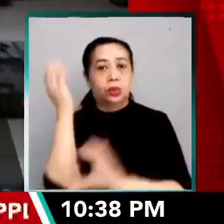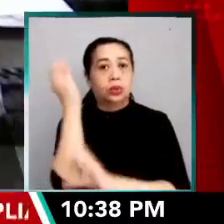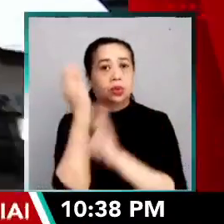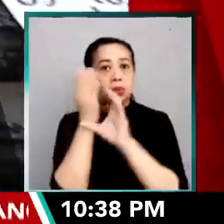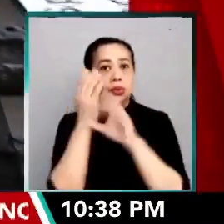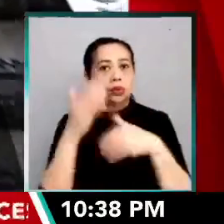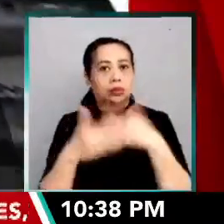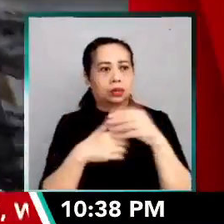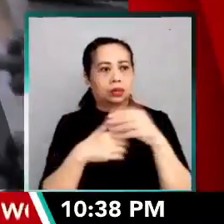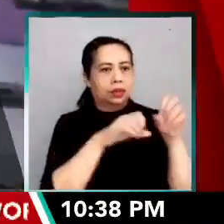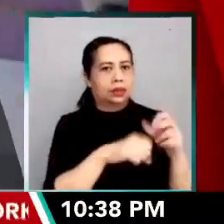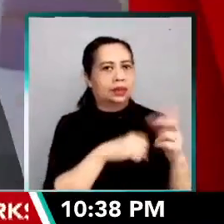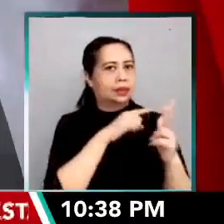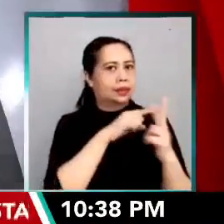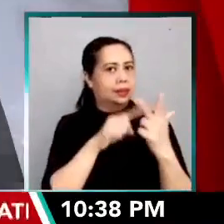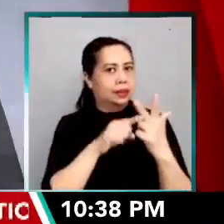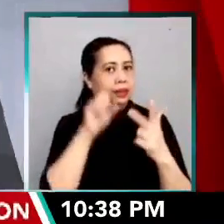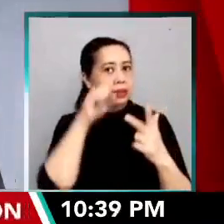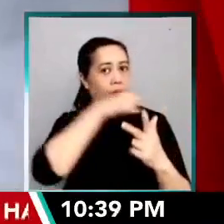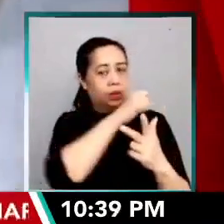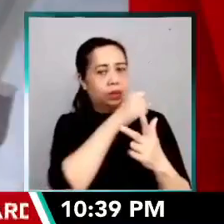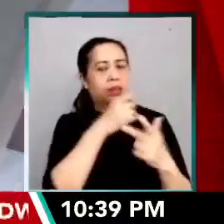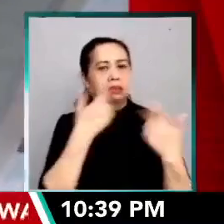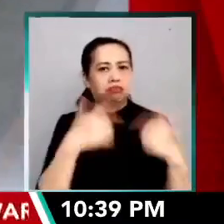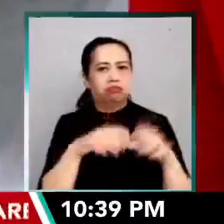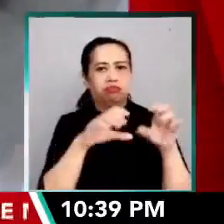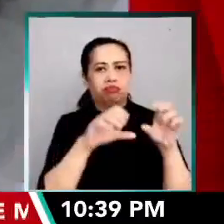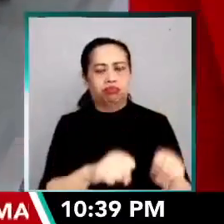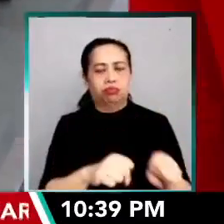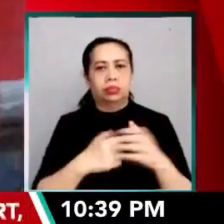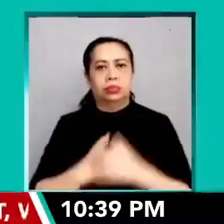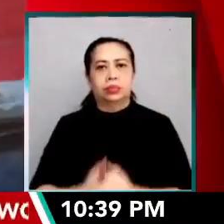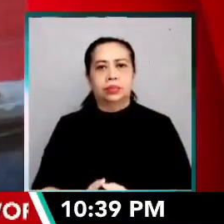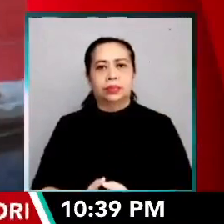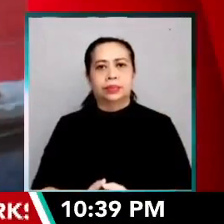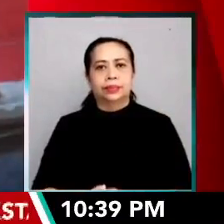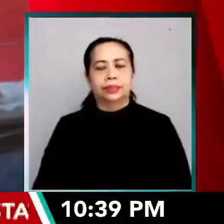pagka-aresto ng tatlong Taiwanese sa naunang operasyon.